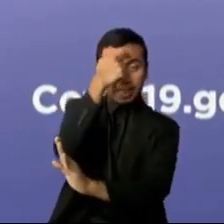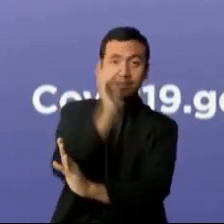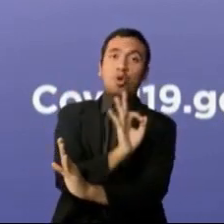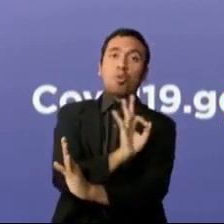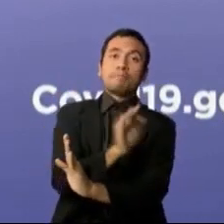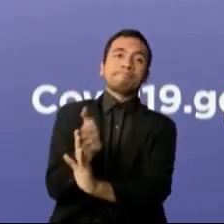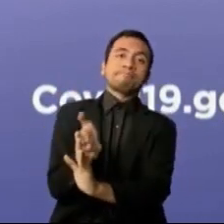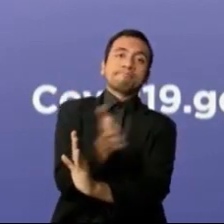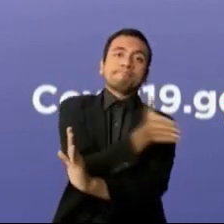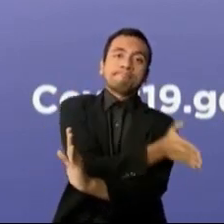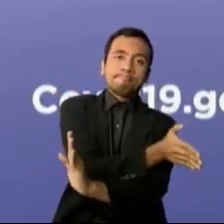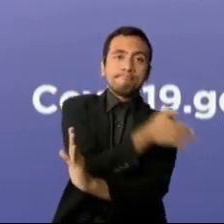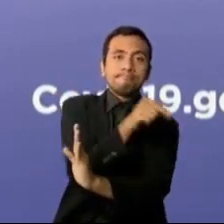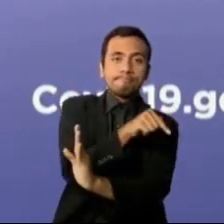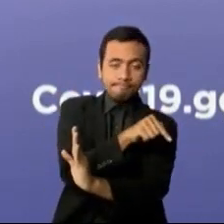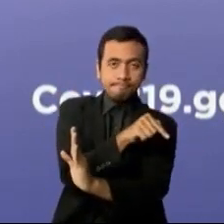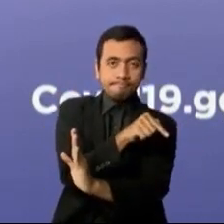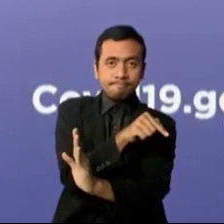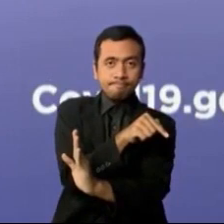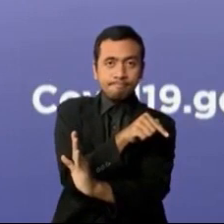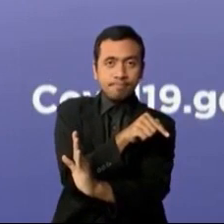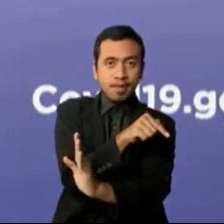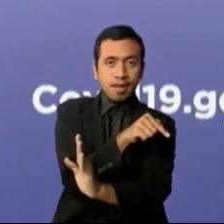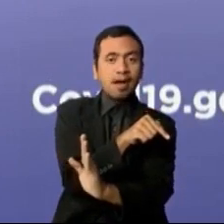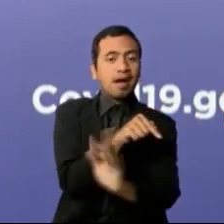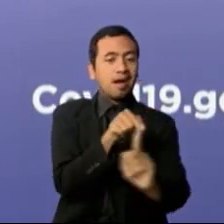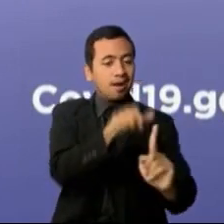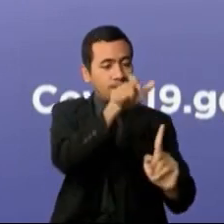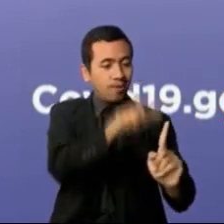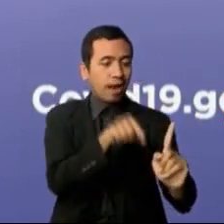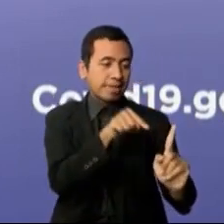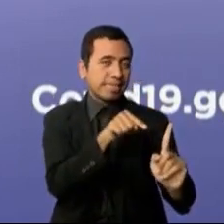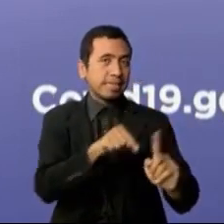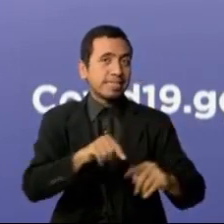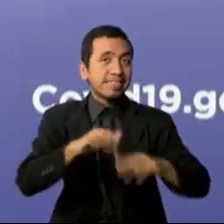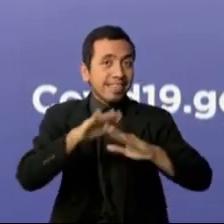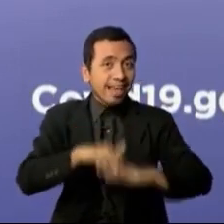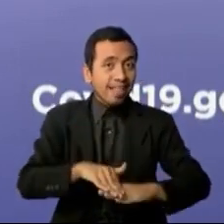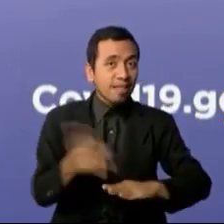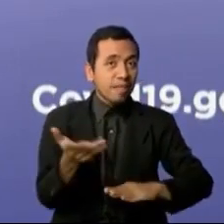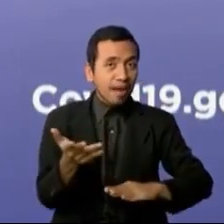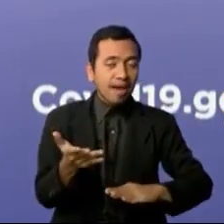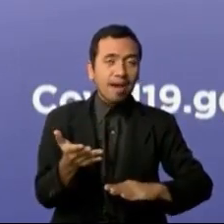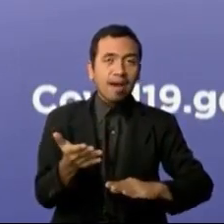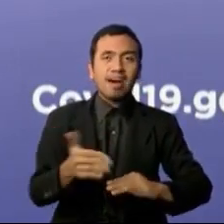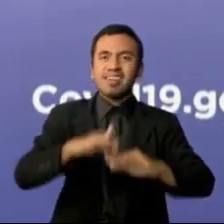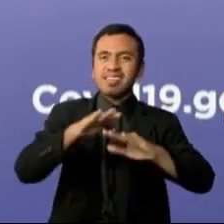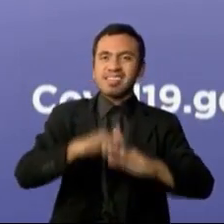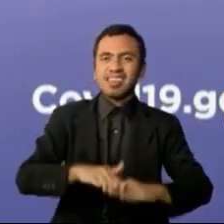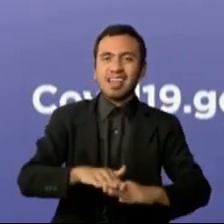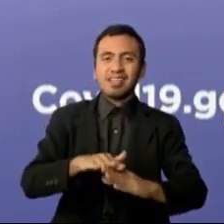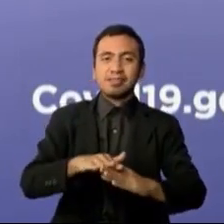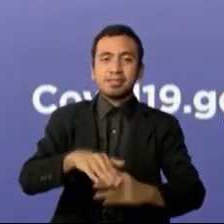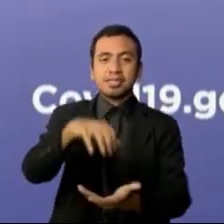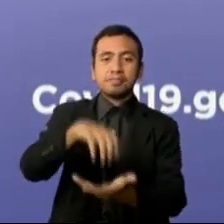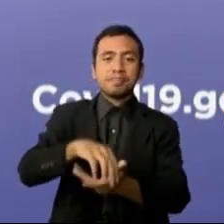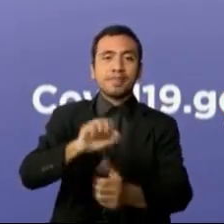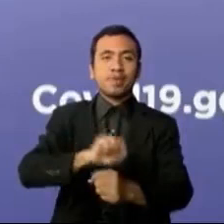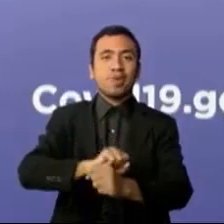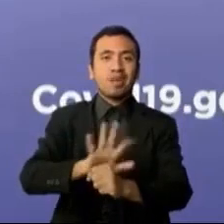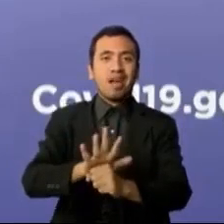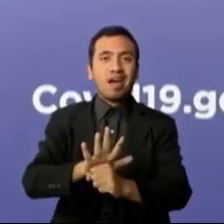dia atau orang yang bersangkutan berasal atau tinggal di daerah yang sudah terjadi